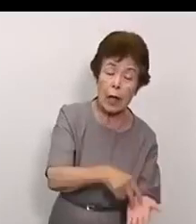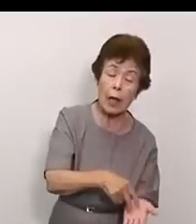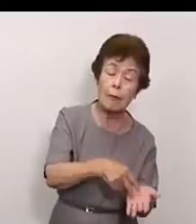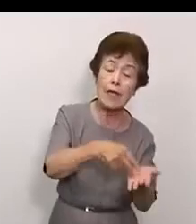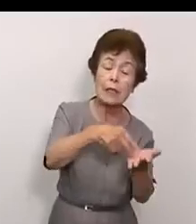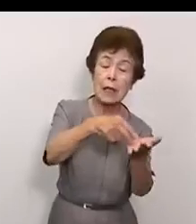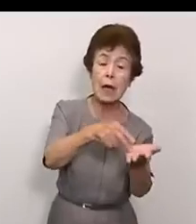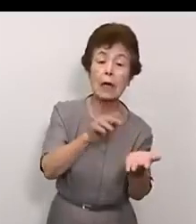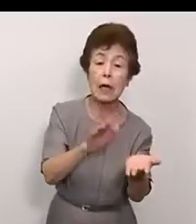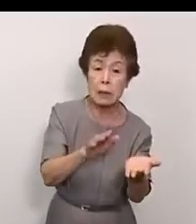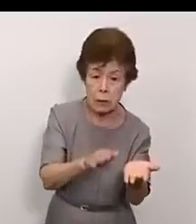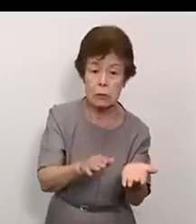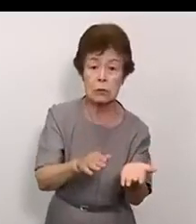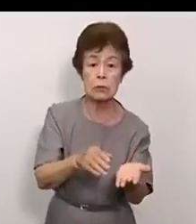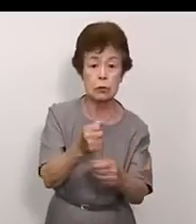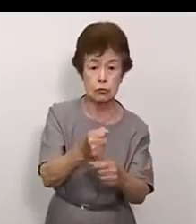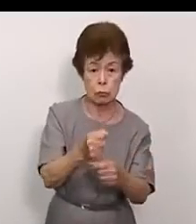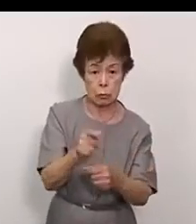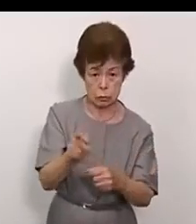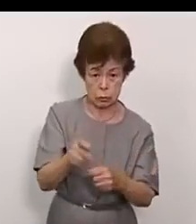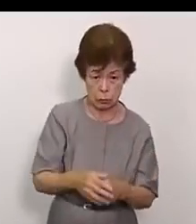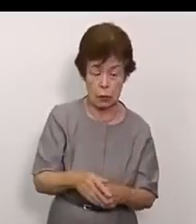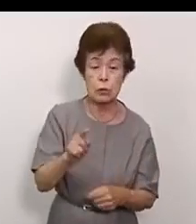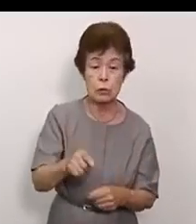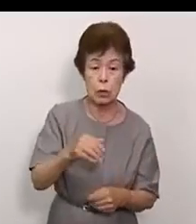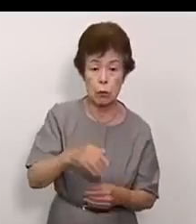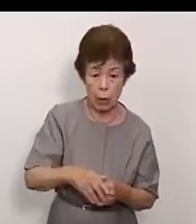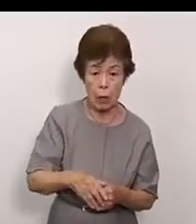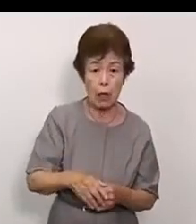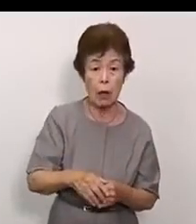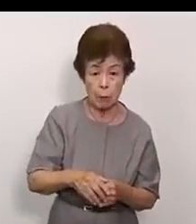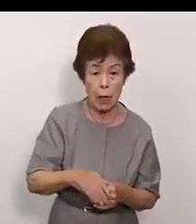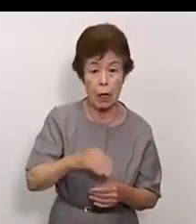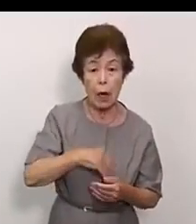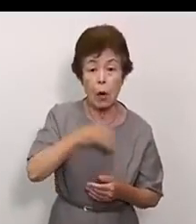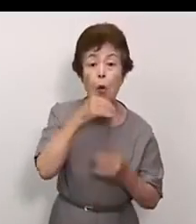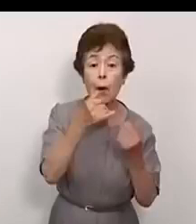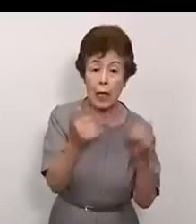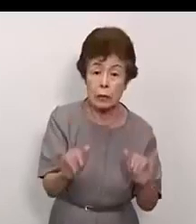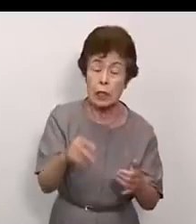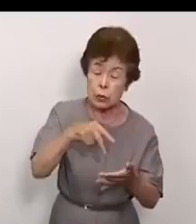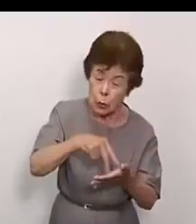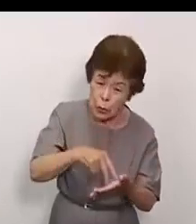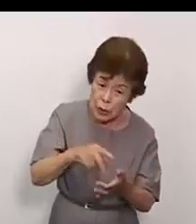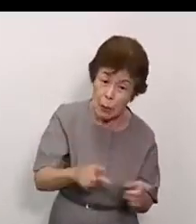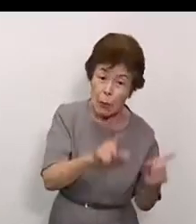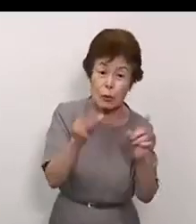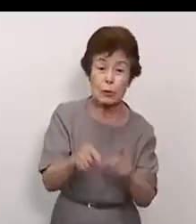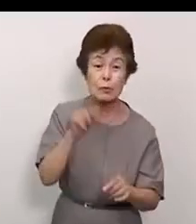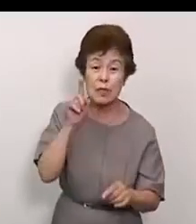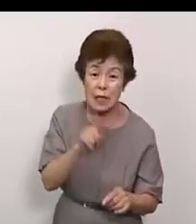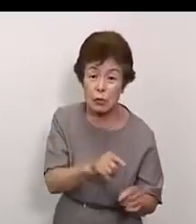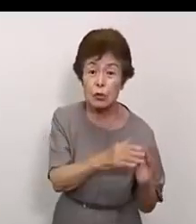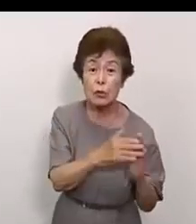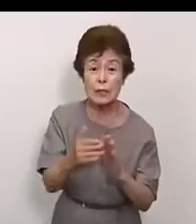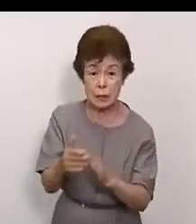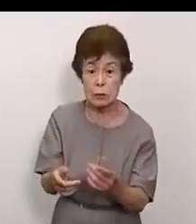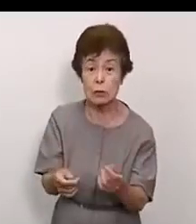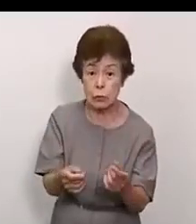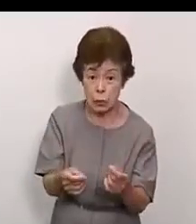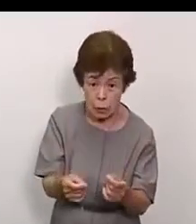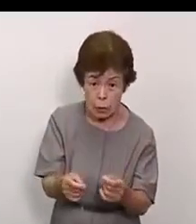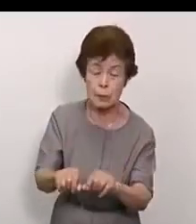エレベーターができたりしてるんですけど、それは高齢者にとっても非常に住みやすい街になってきてるんですね。つ